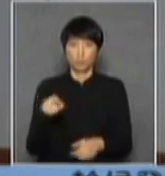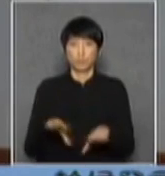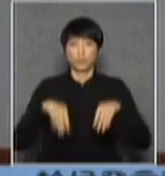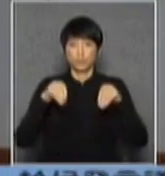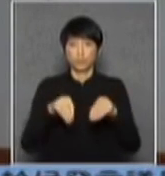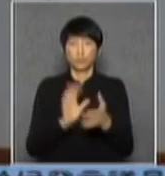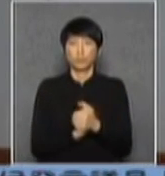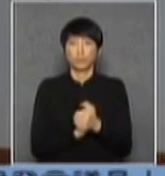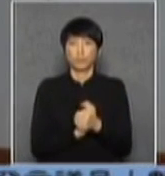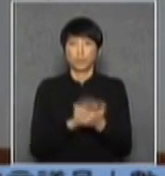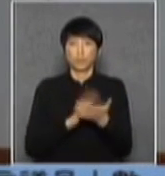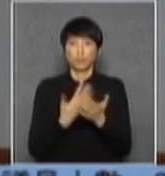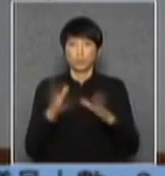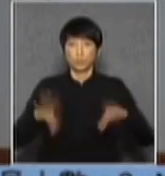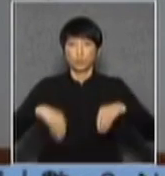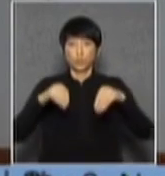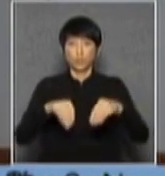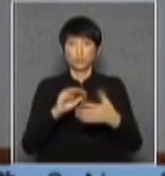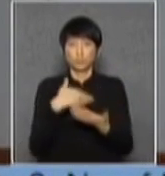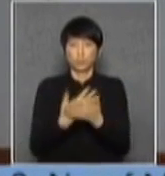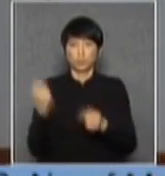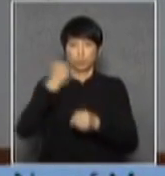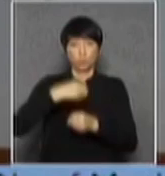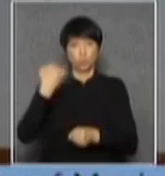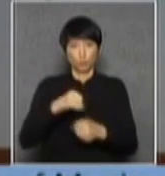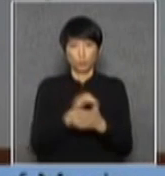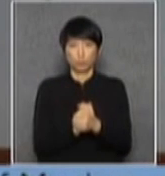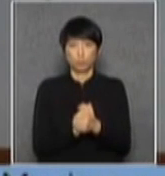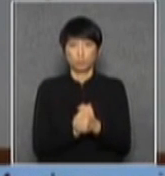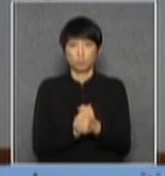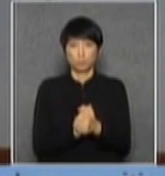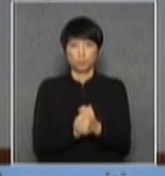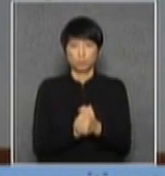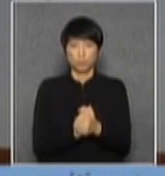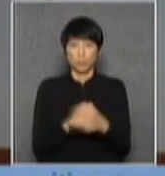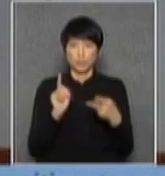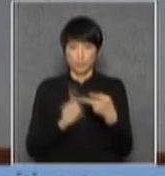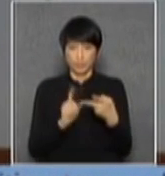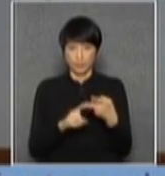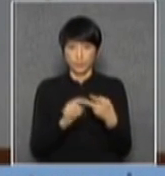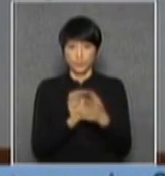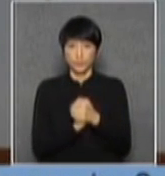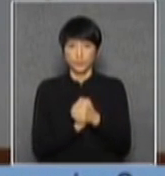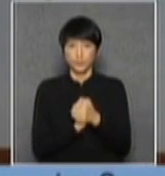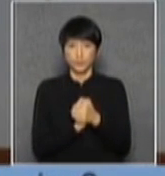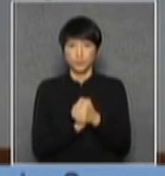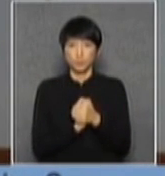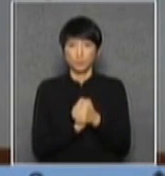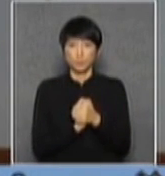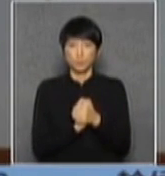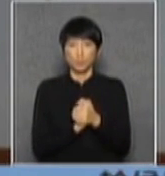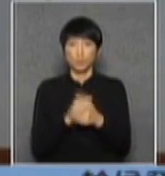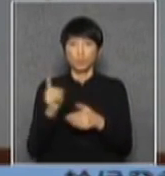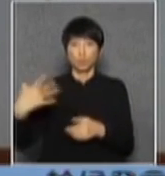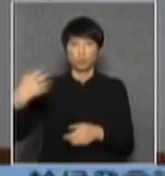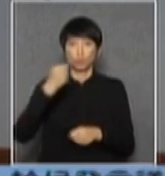澳洲嘅基金從未做到，未做到。第二呢，就係、是、佢一個主權基